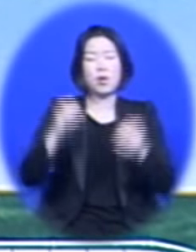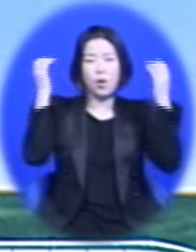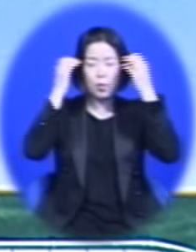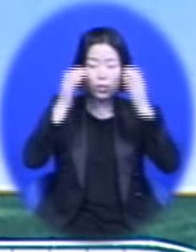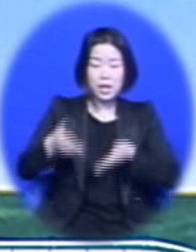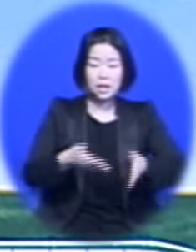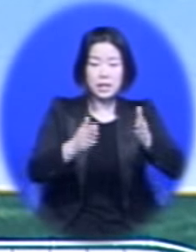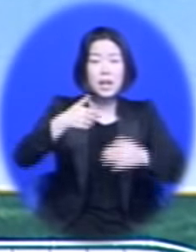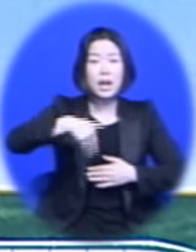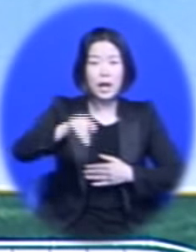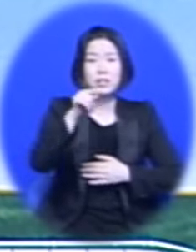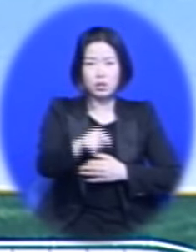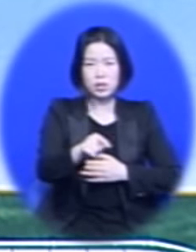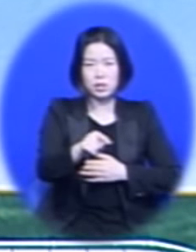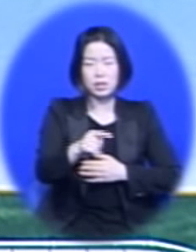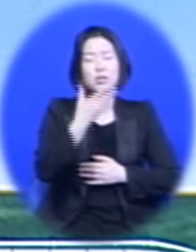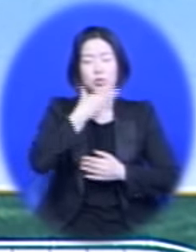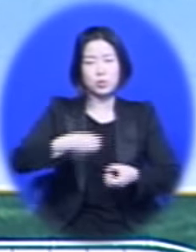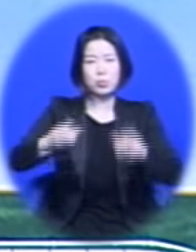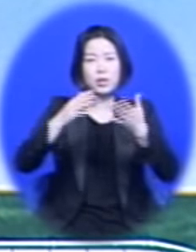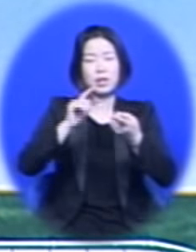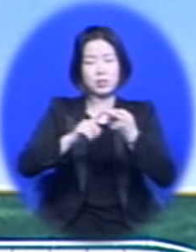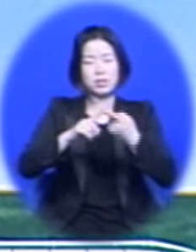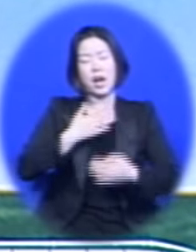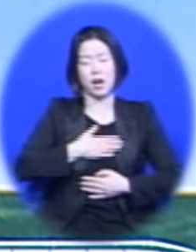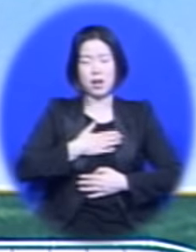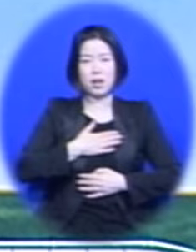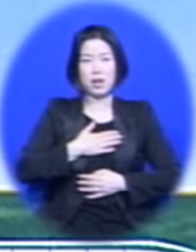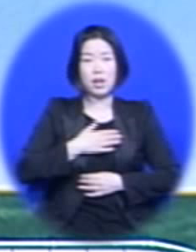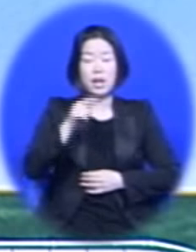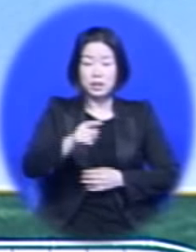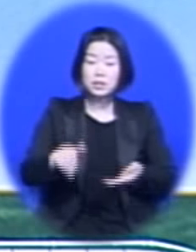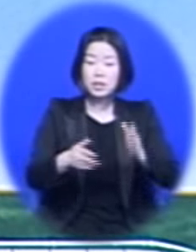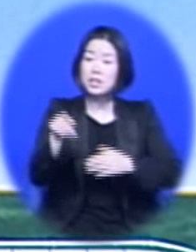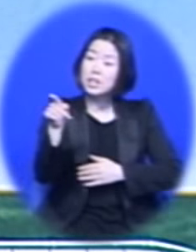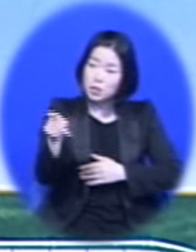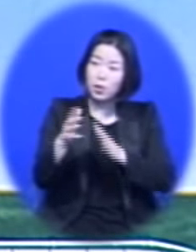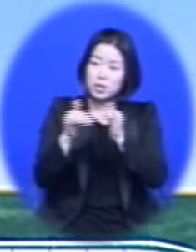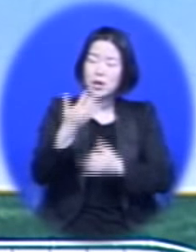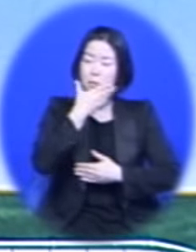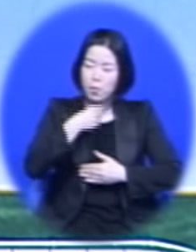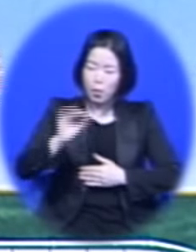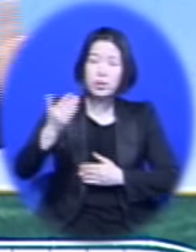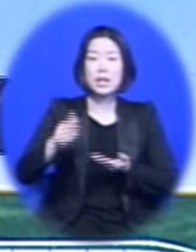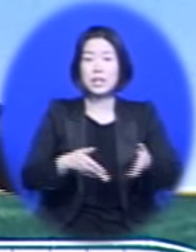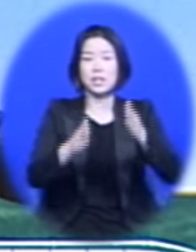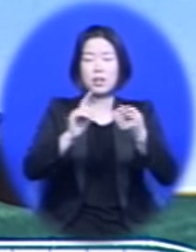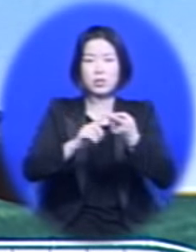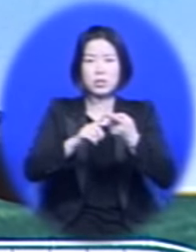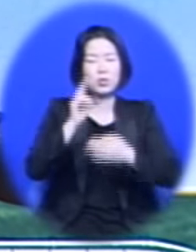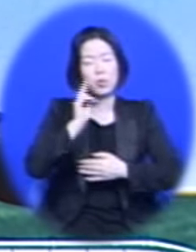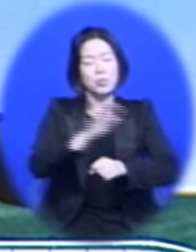길을 가는 것이 축복이라는 사실. 그 길이 진짜 그 사람에게 복된 길이라는 걸 예수님은 너무나